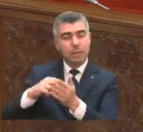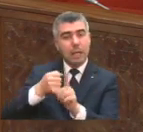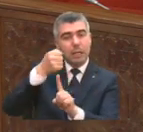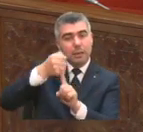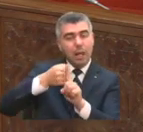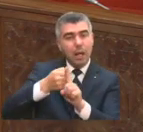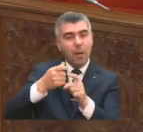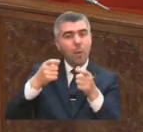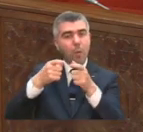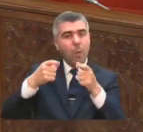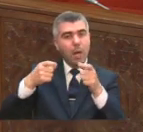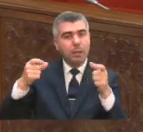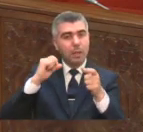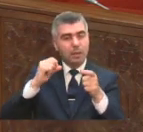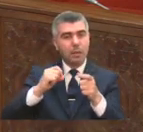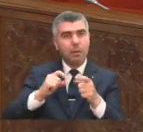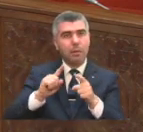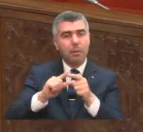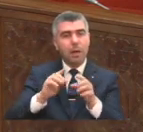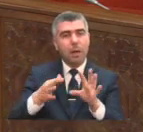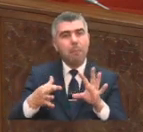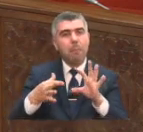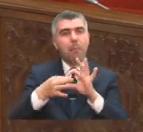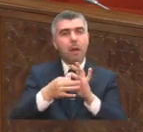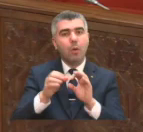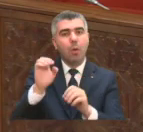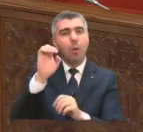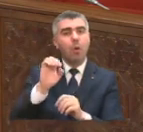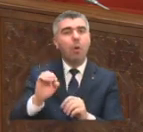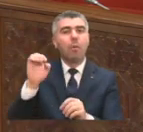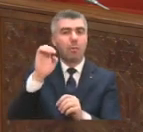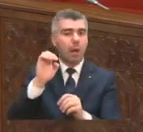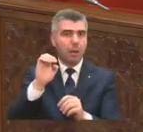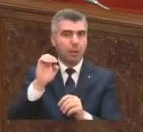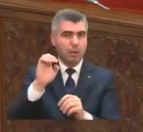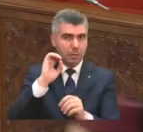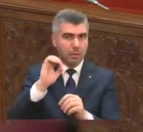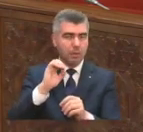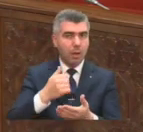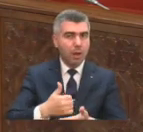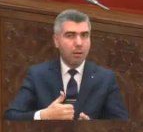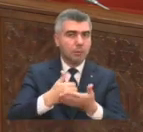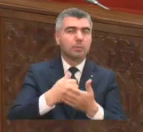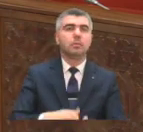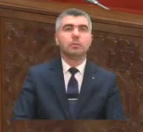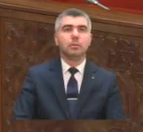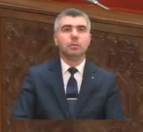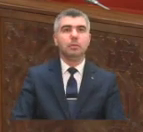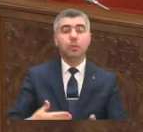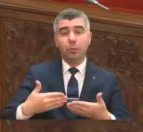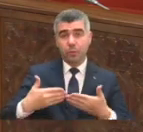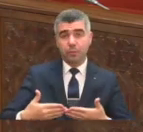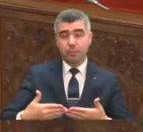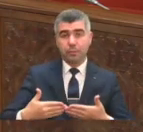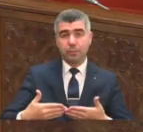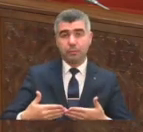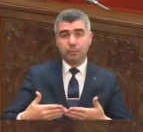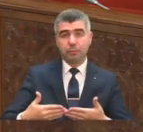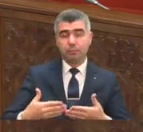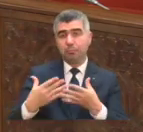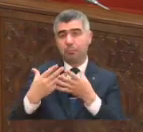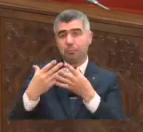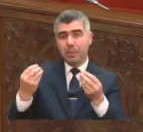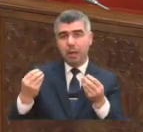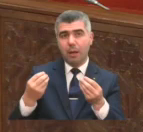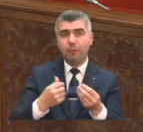ديالو في اطار ديال البنك الاوروبي ديال الاستثمار، واللي اليوم كيعرف عده عنده بزاف ديال